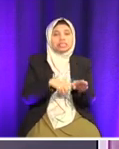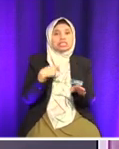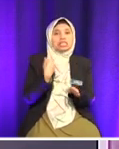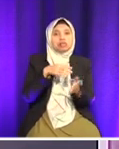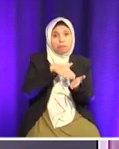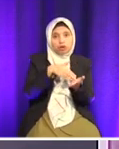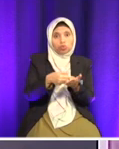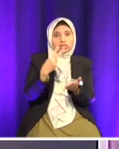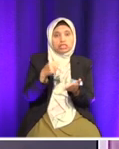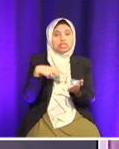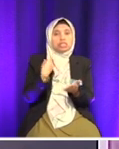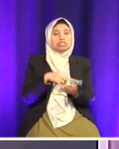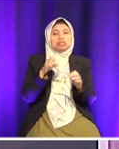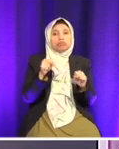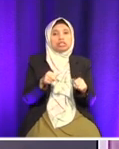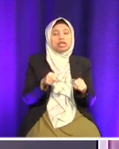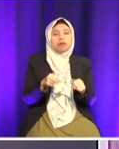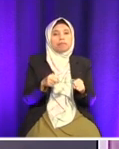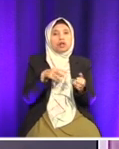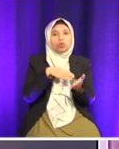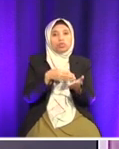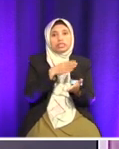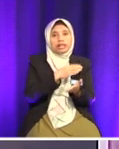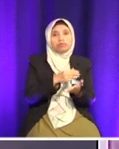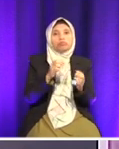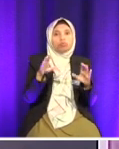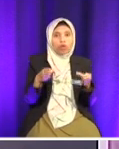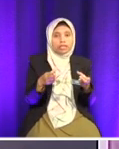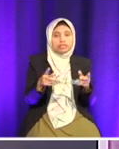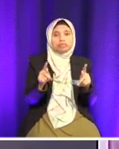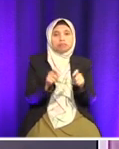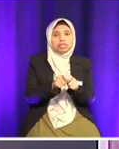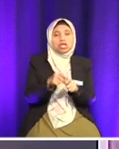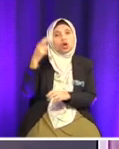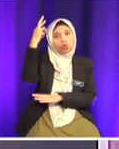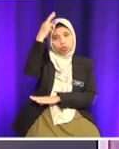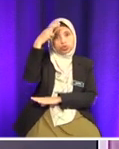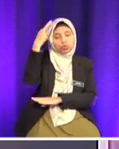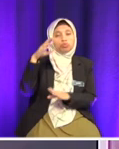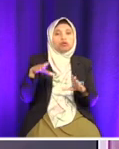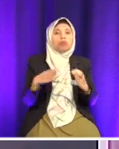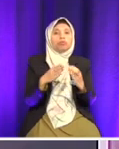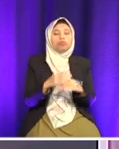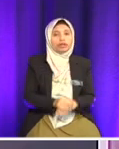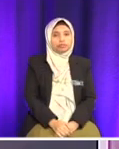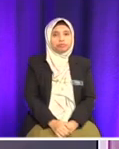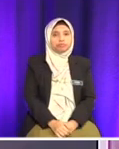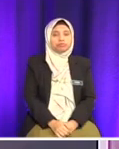betul yang disuruh yang diperintahkan oleh Allah yang disampaikan oleh Nabi Sallallahu Alaihi Wasallam